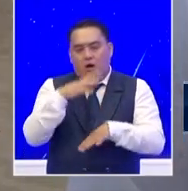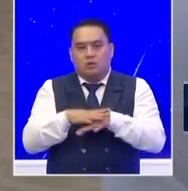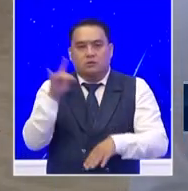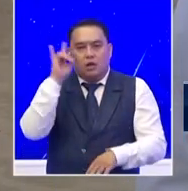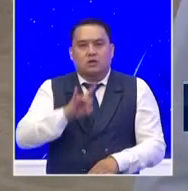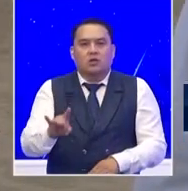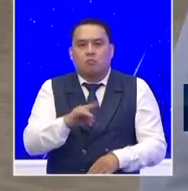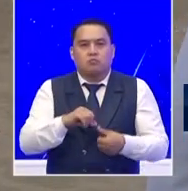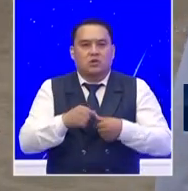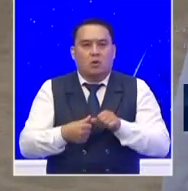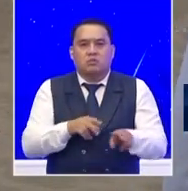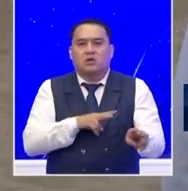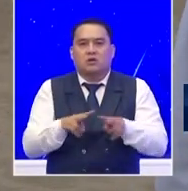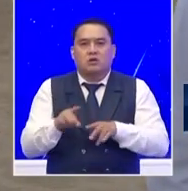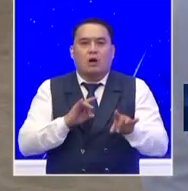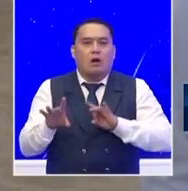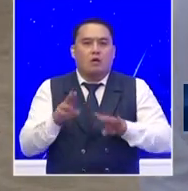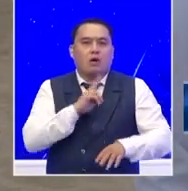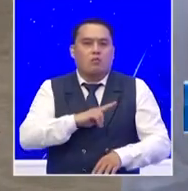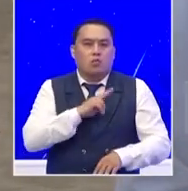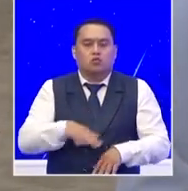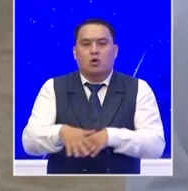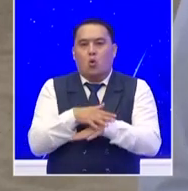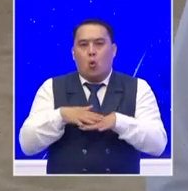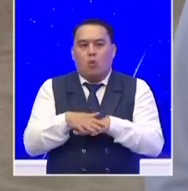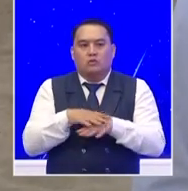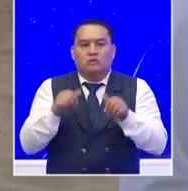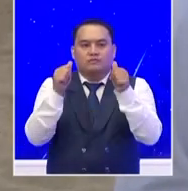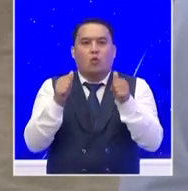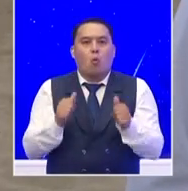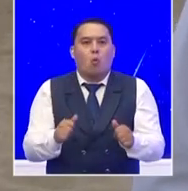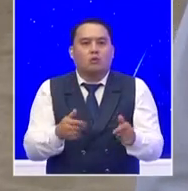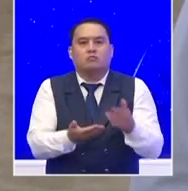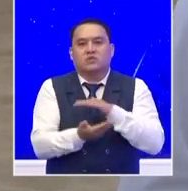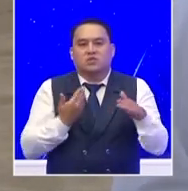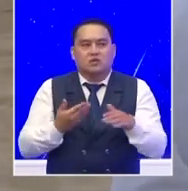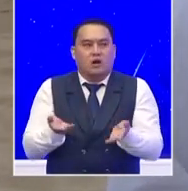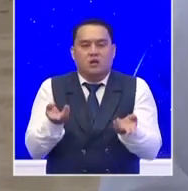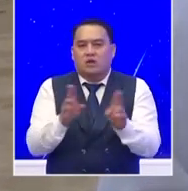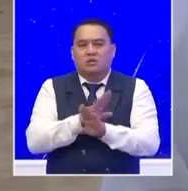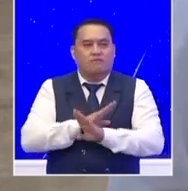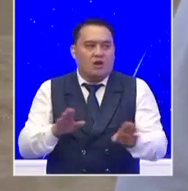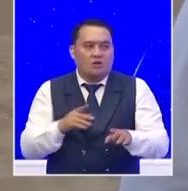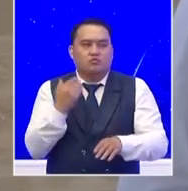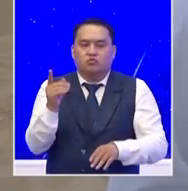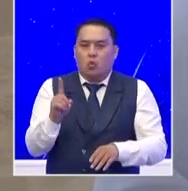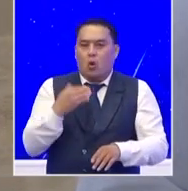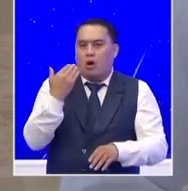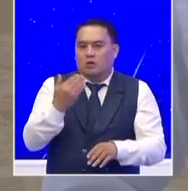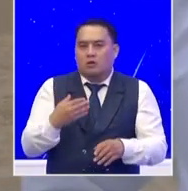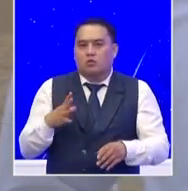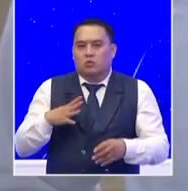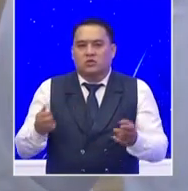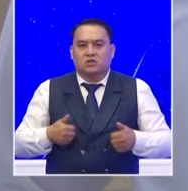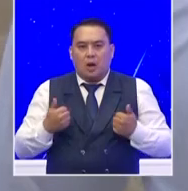Сарканского района постоянно проводят разъяснительные работы с людьми. Развешиваем афиши и призываем не бросать мусор. Но это не действует. Нам